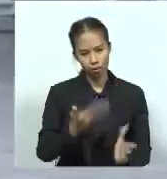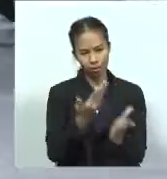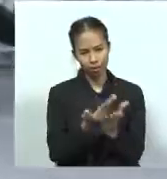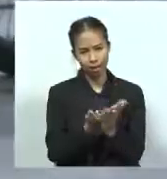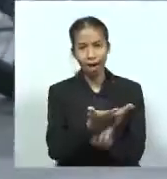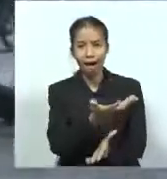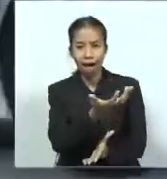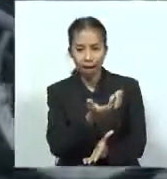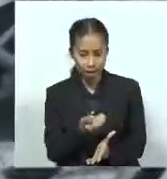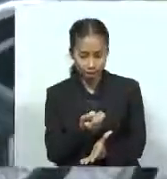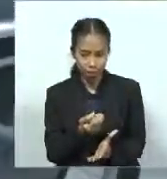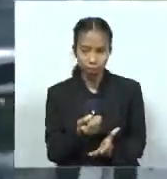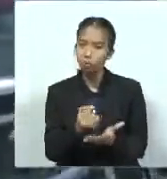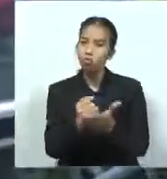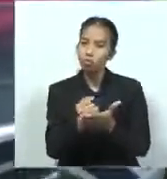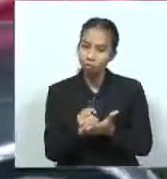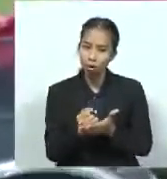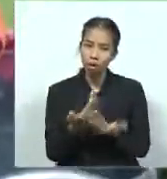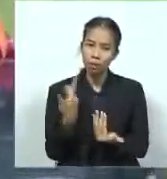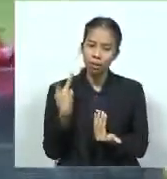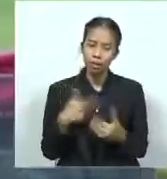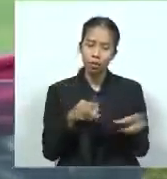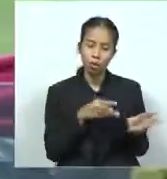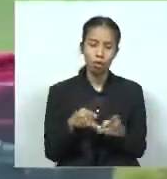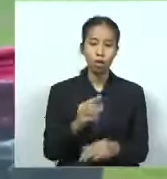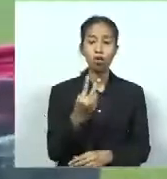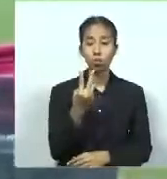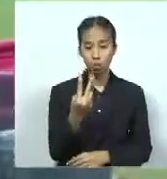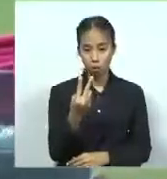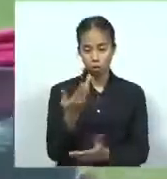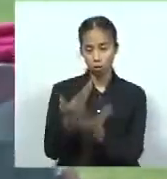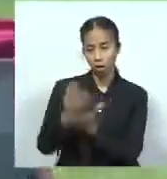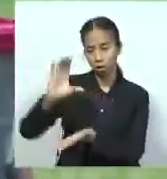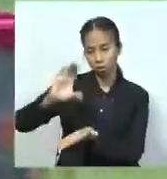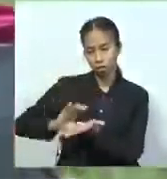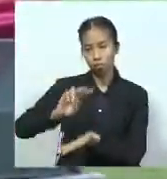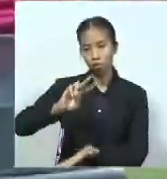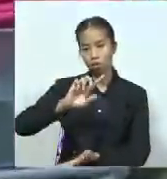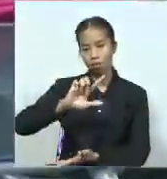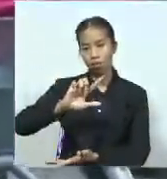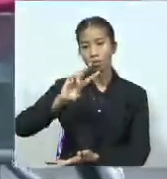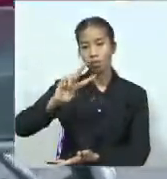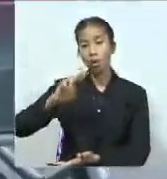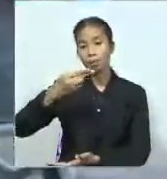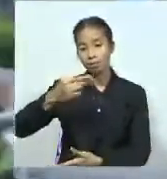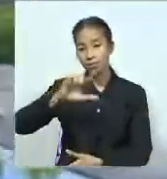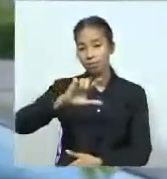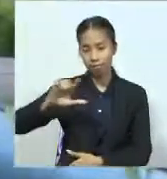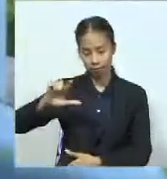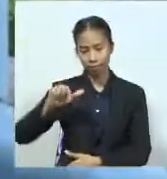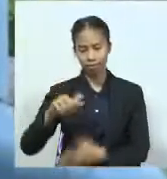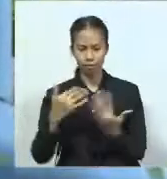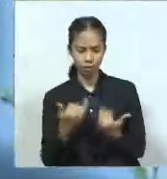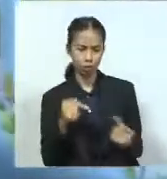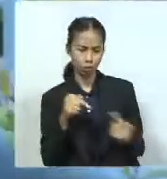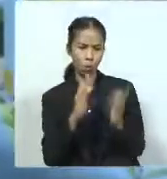นาญและก็บำเหน็จดำรงชีพนะครับรวม2มาตรการใช้งบประมาณ 20,000 ล้านบาทซึ่งคาดว่าจะทำให้ผู้